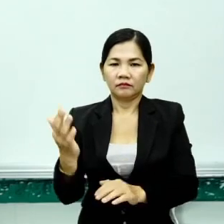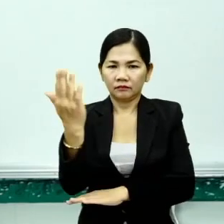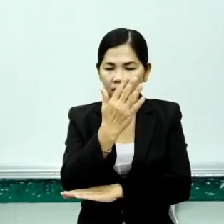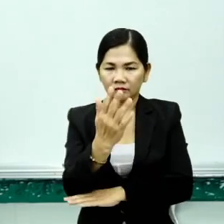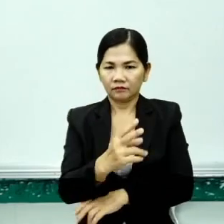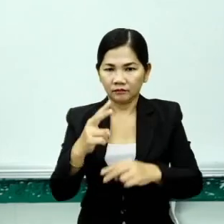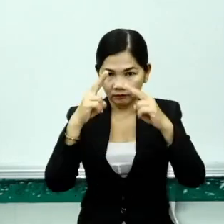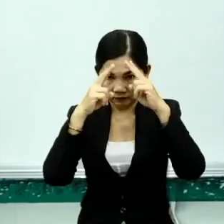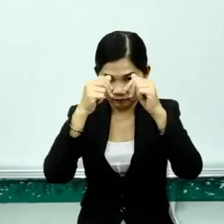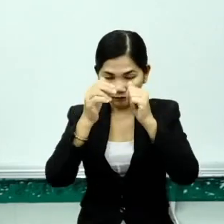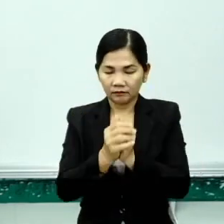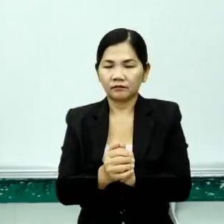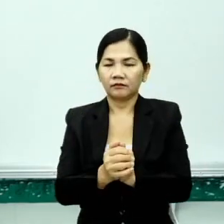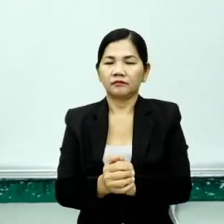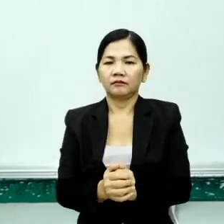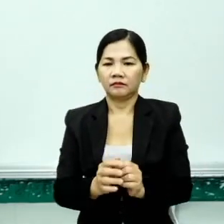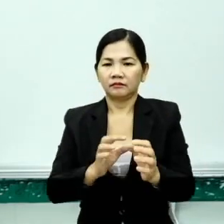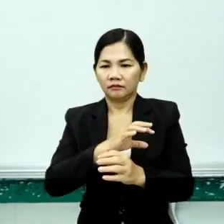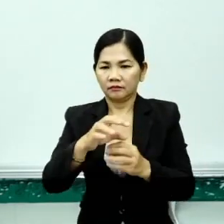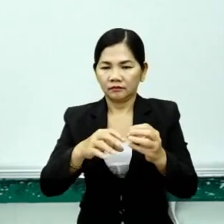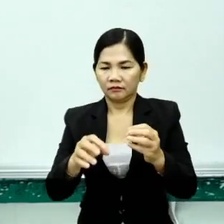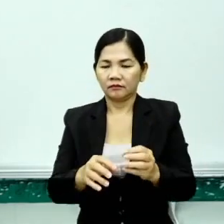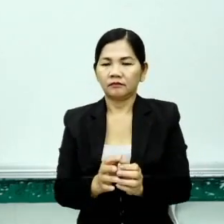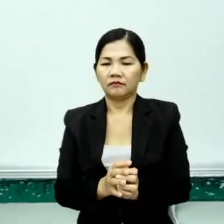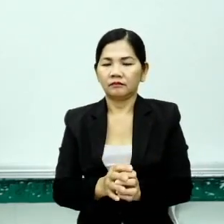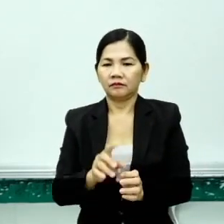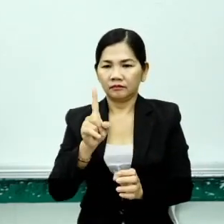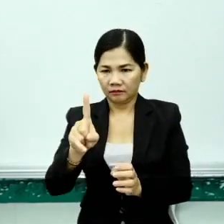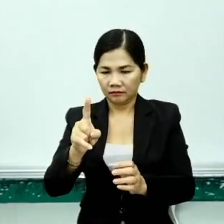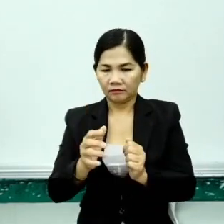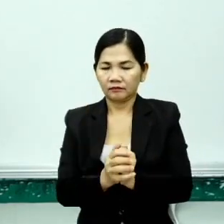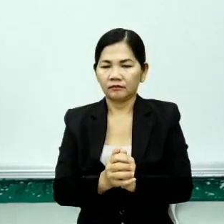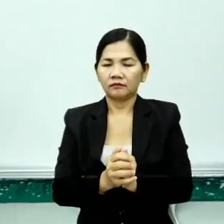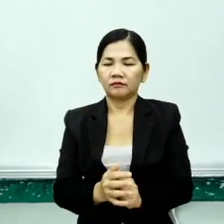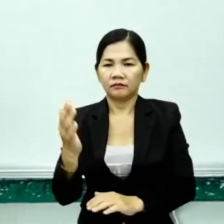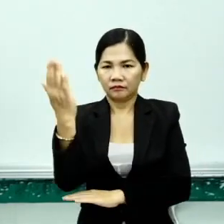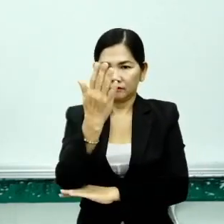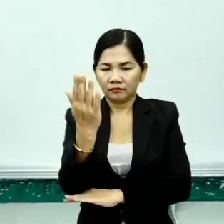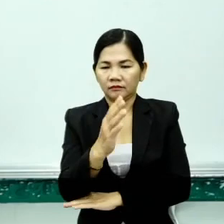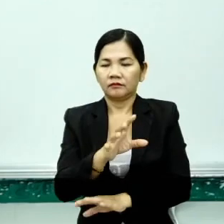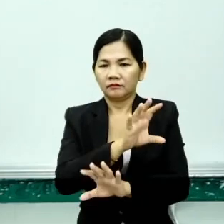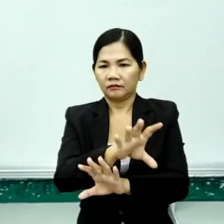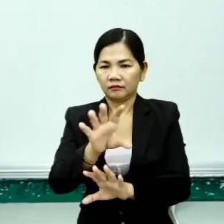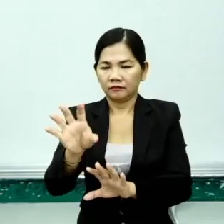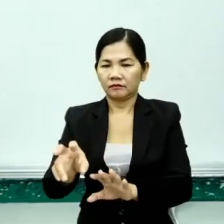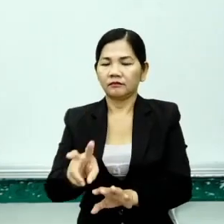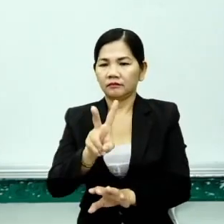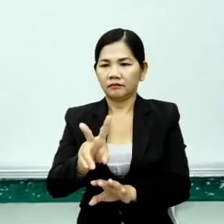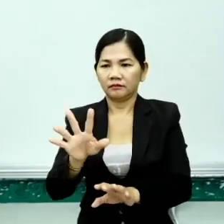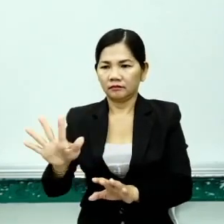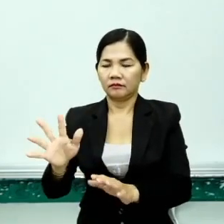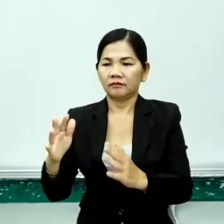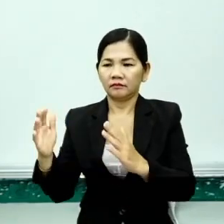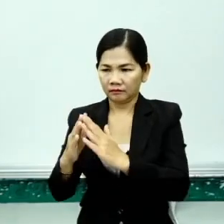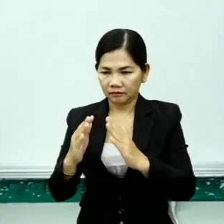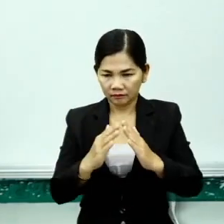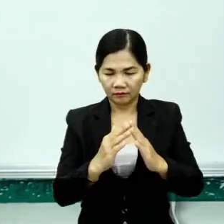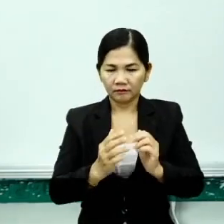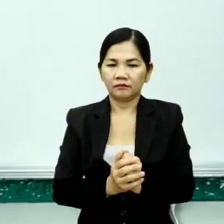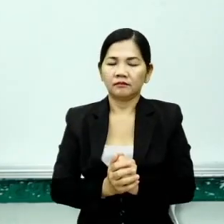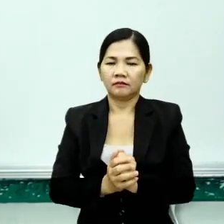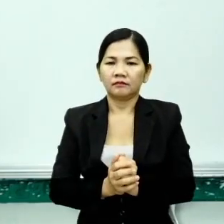tu tu đại chiếu tv chạc sai cáp ở trên này bỏ lại muối chả nắng tu tu sai cáp nền nía tiêm một phay pram khát